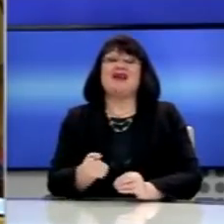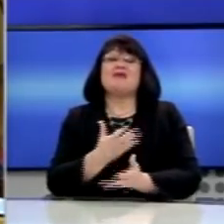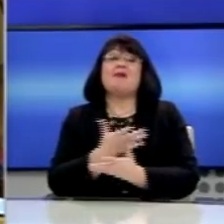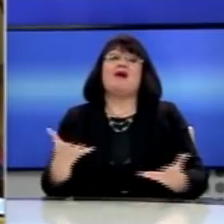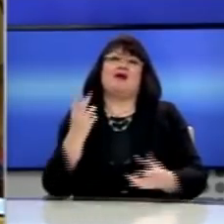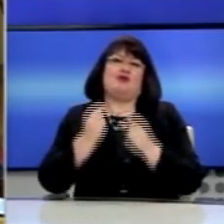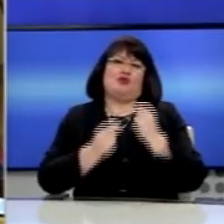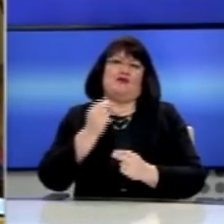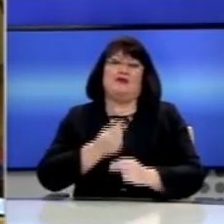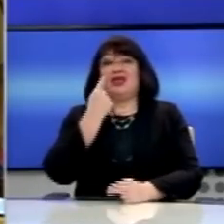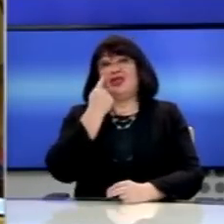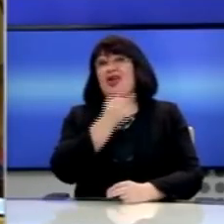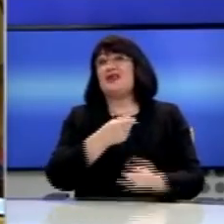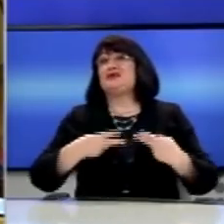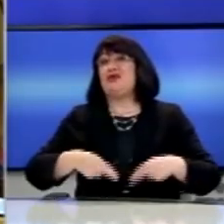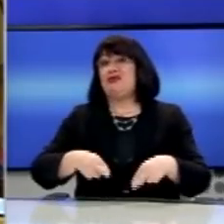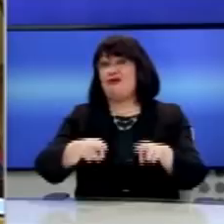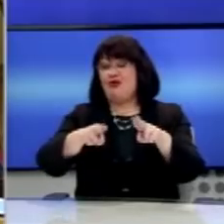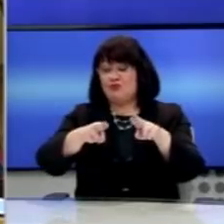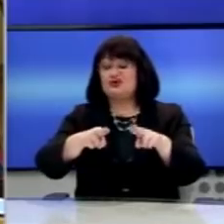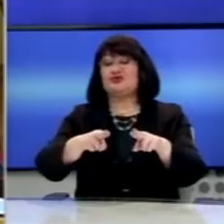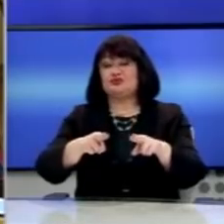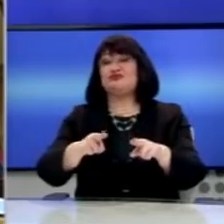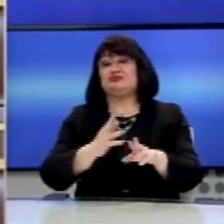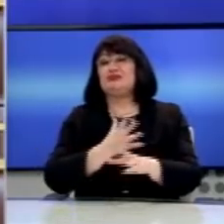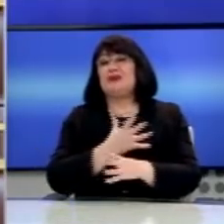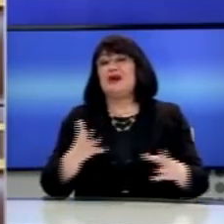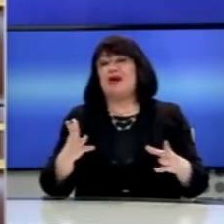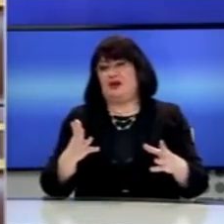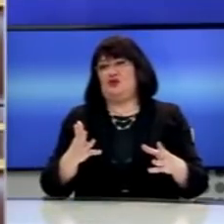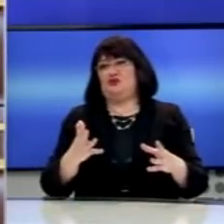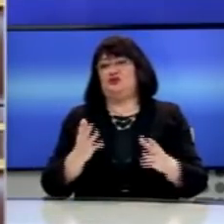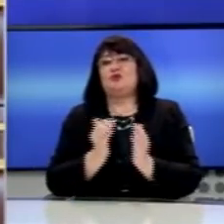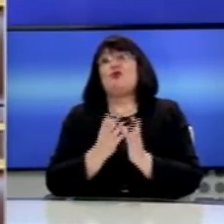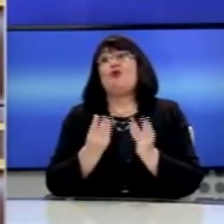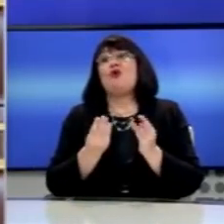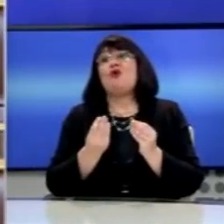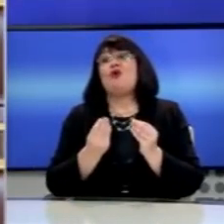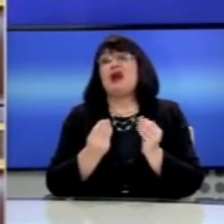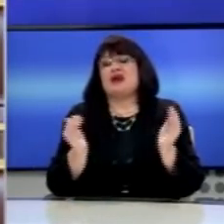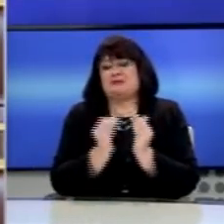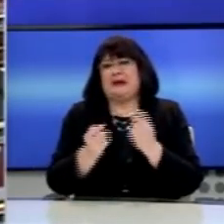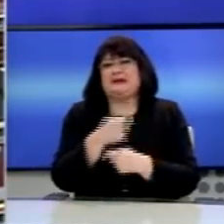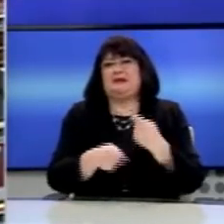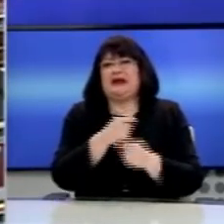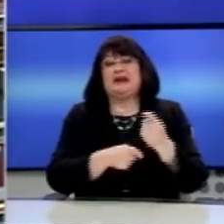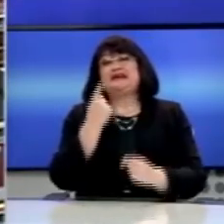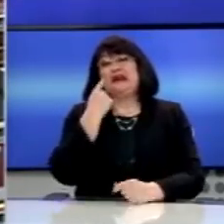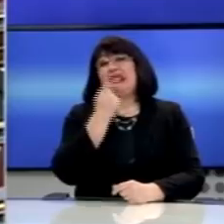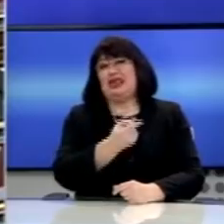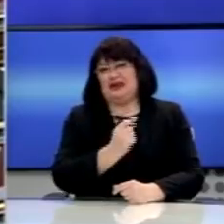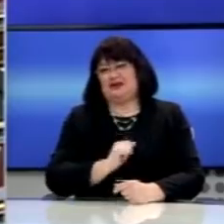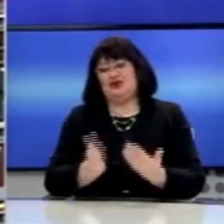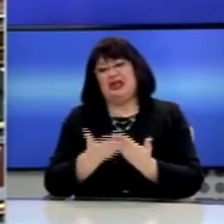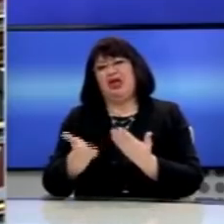αποδειχθεί κακοτράχαλος ο δρόμος για χιλιάδες μικρές επιχειρήσεις και τα ευχολόγια σας και οι δηλώσεις